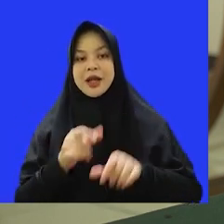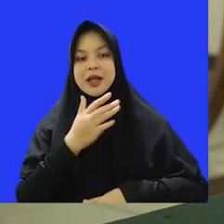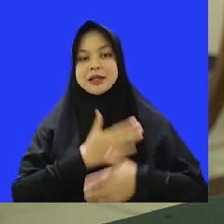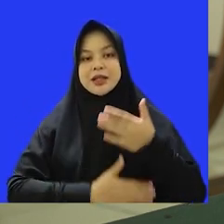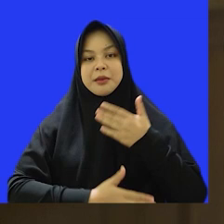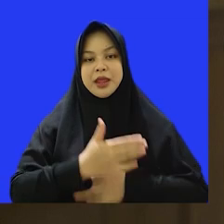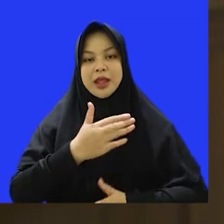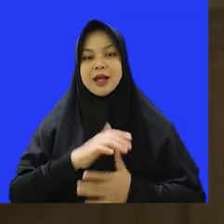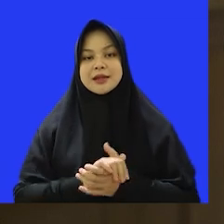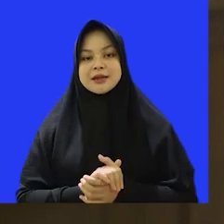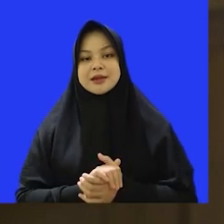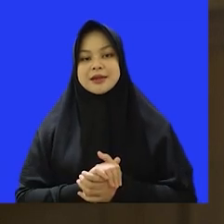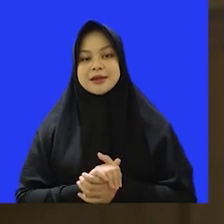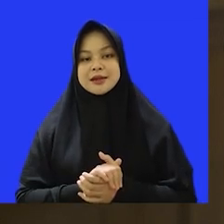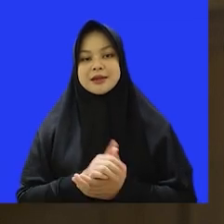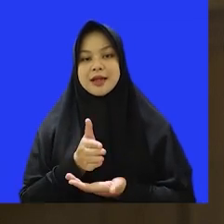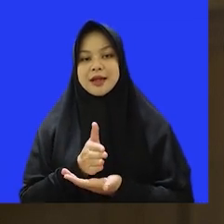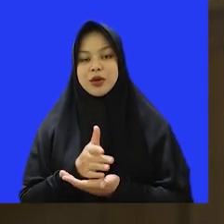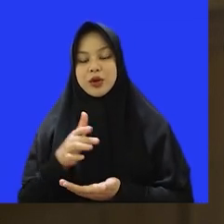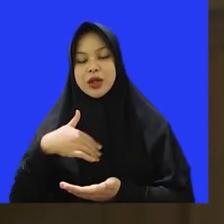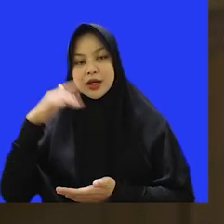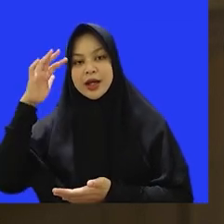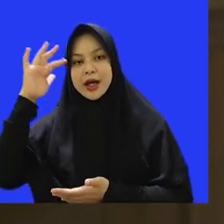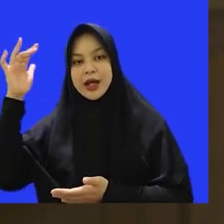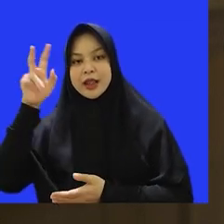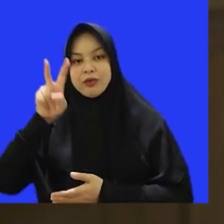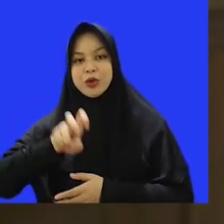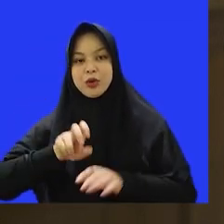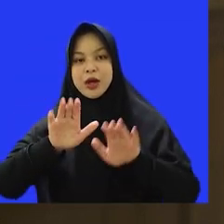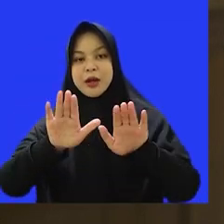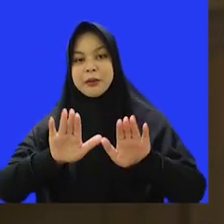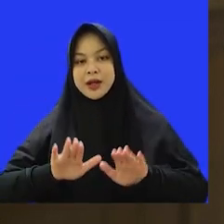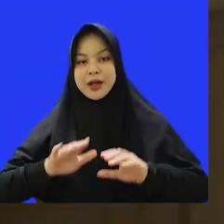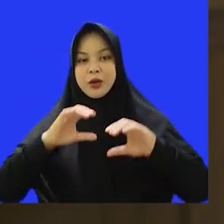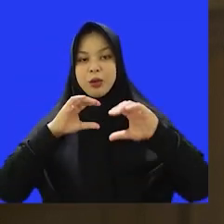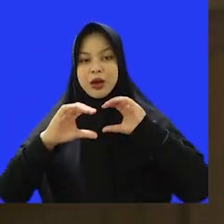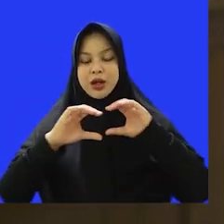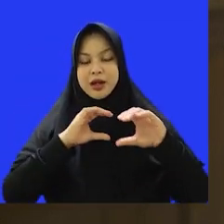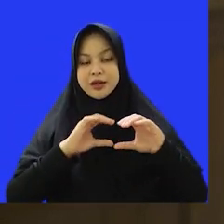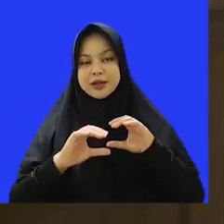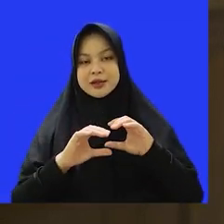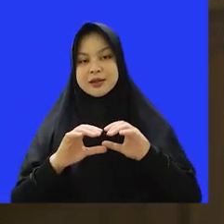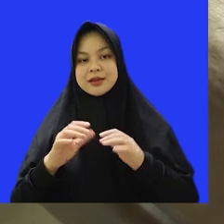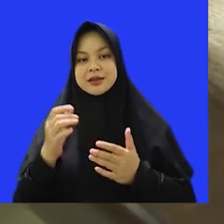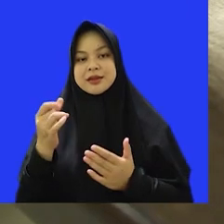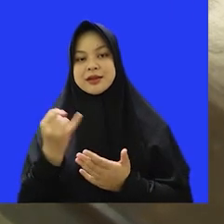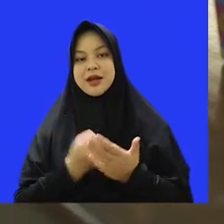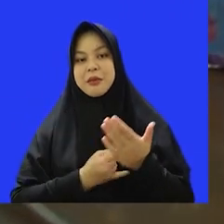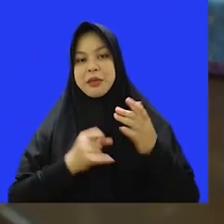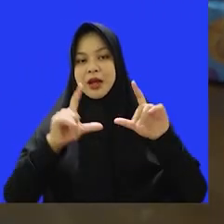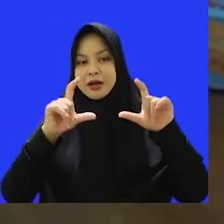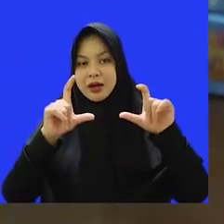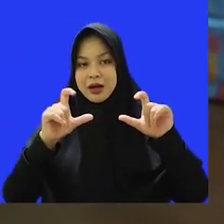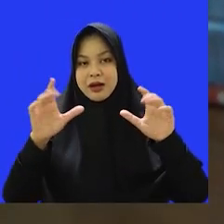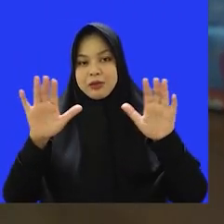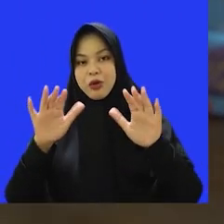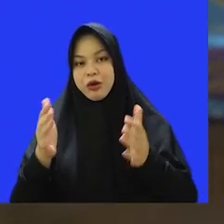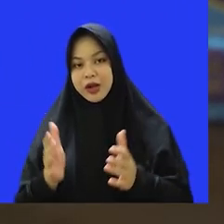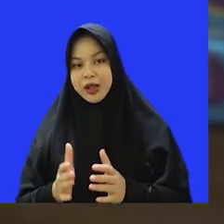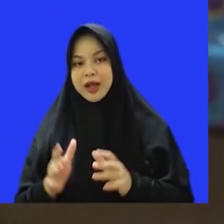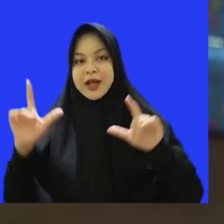dengan disabilitas yang diterjemahkan, kreatif menggunakan media komunikasi, gambar,